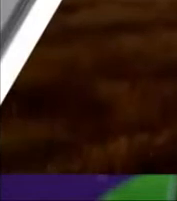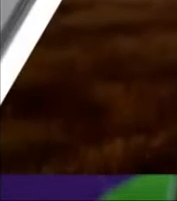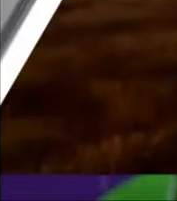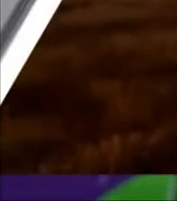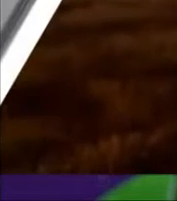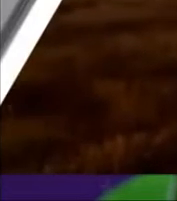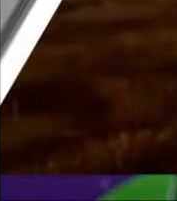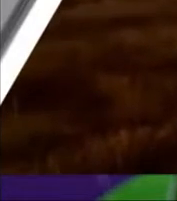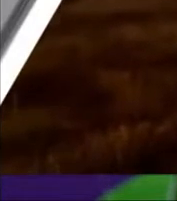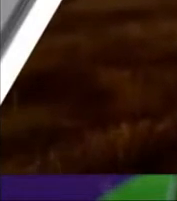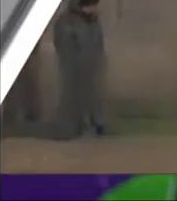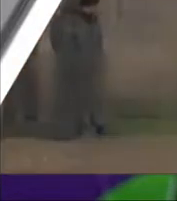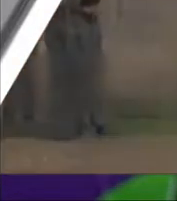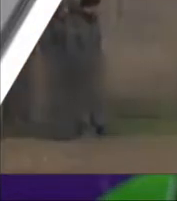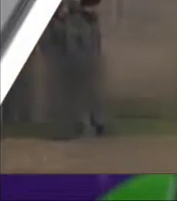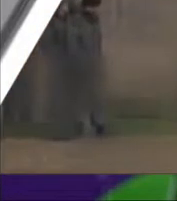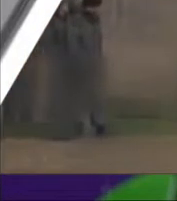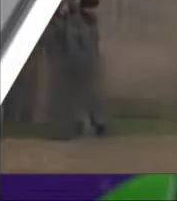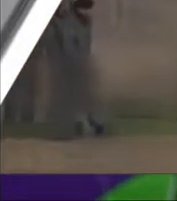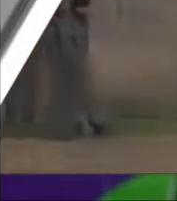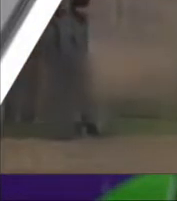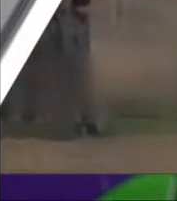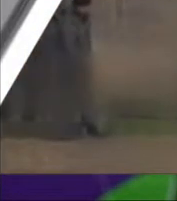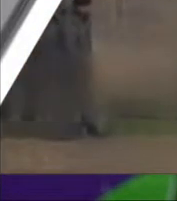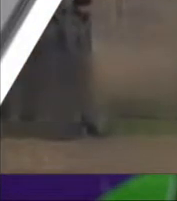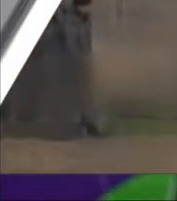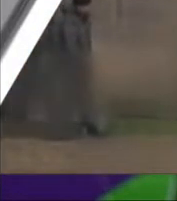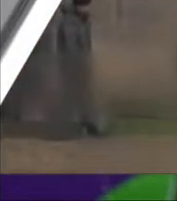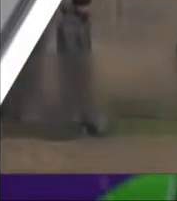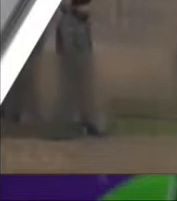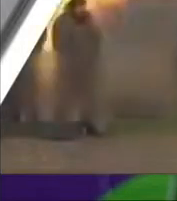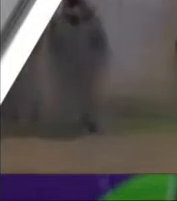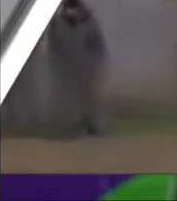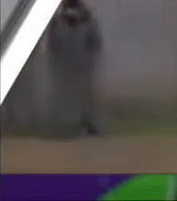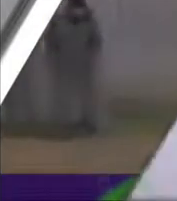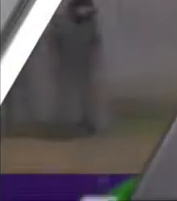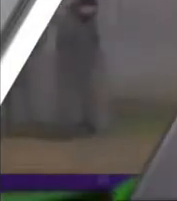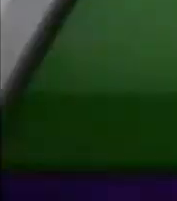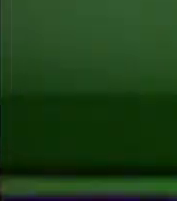Ситуація в зоні АТО нестабільна. За минулу добу серед українських військових чималі втрати та поранені.